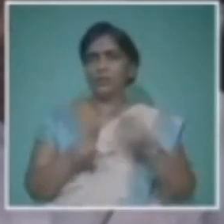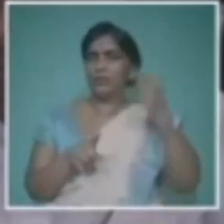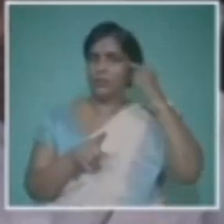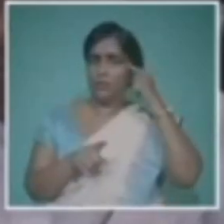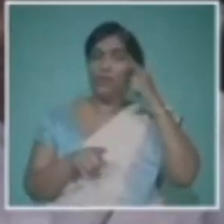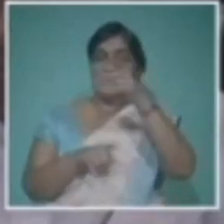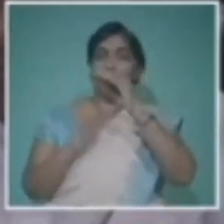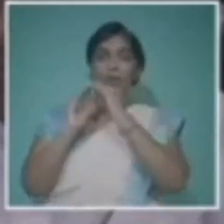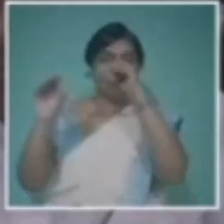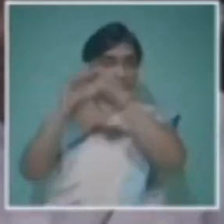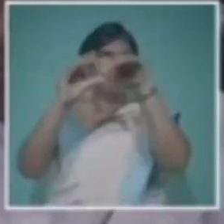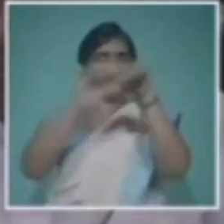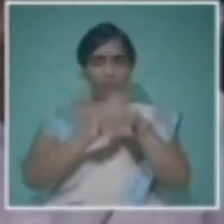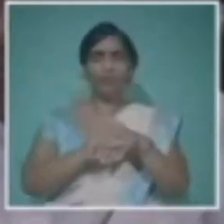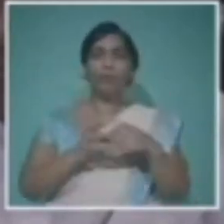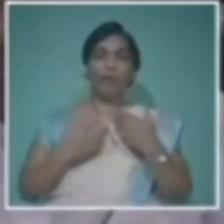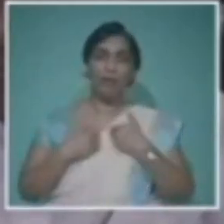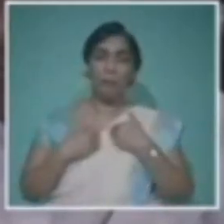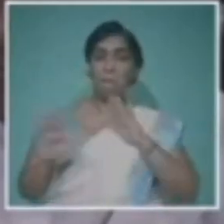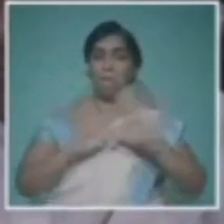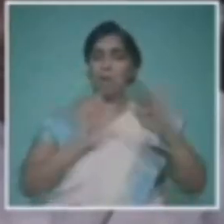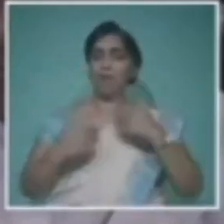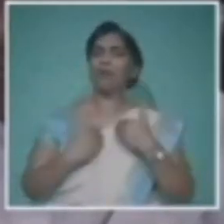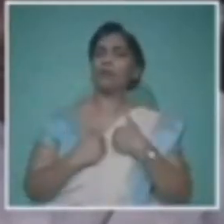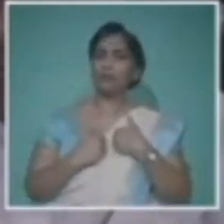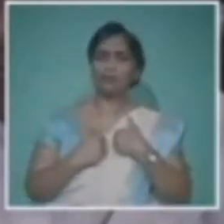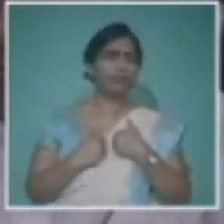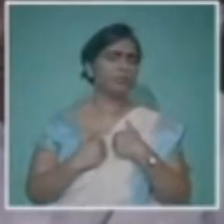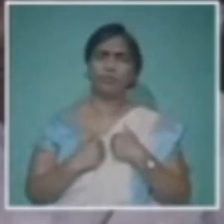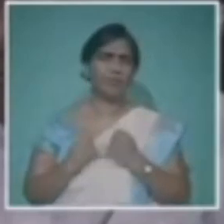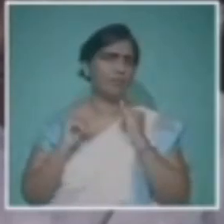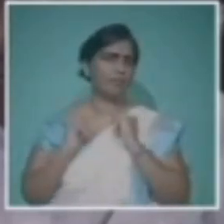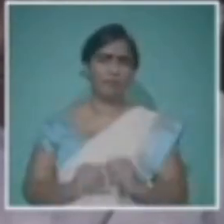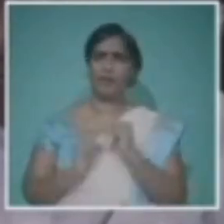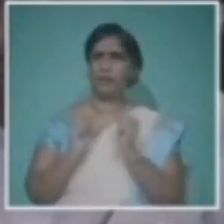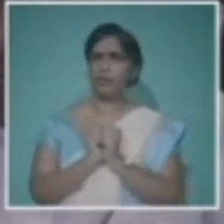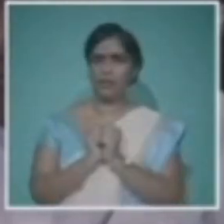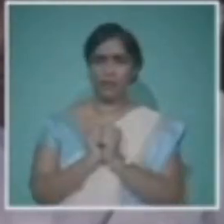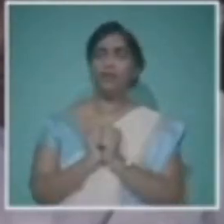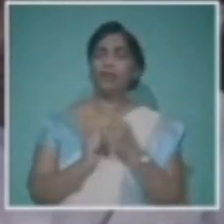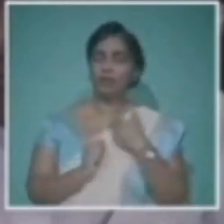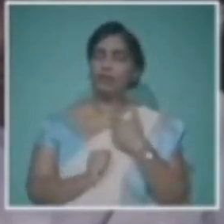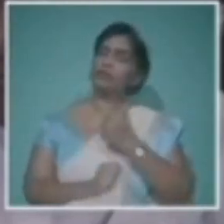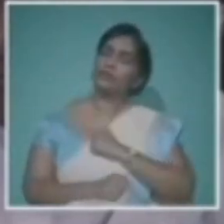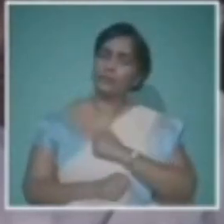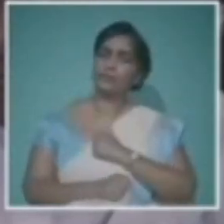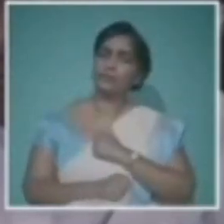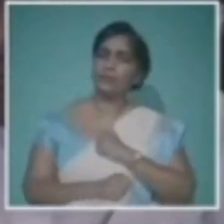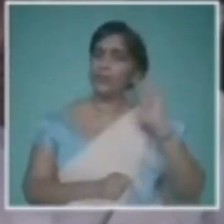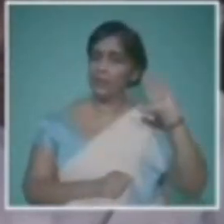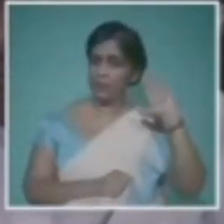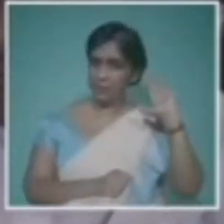ඒ ආයතනවල ඉන්න අය අපි තමයි පාලකයෝ කියලා, මම හිතන එක බරපතල වැරද්දා. ඒ නිසා මම කැමති